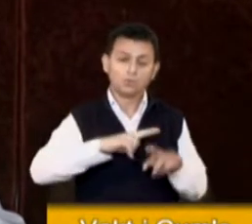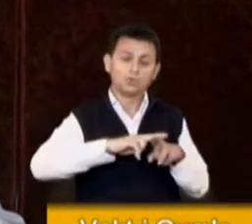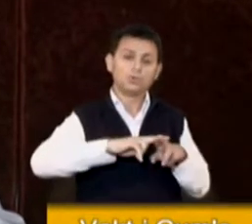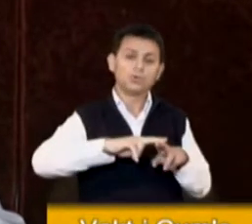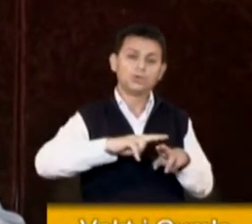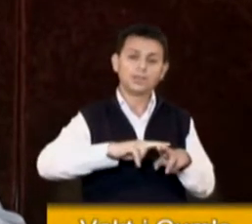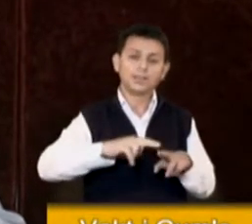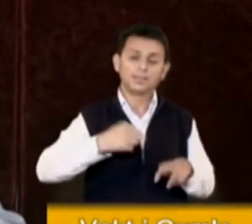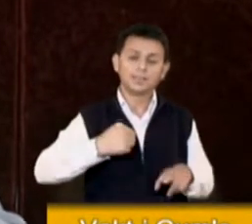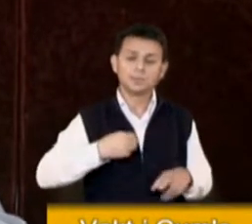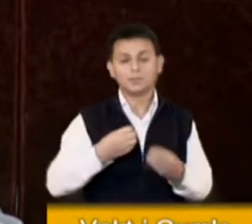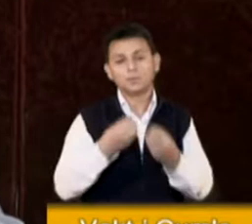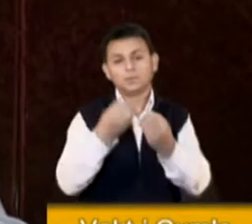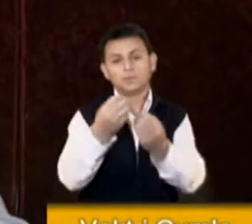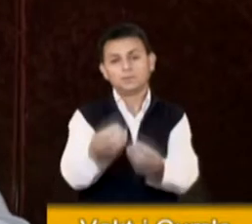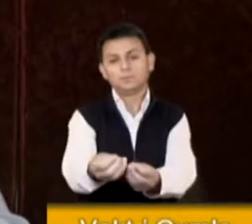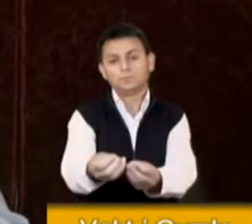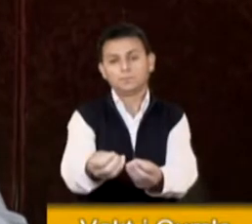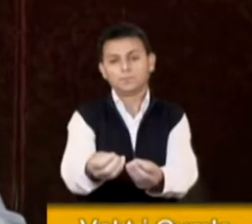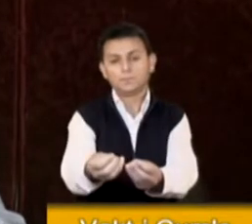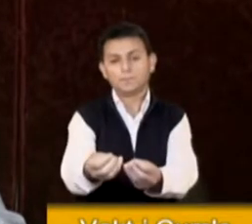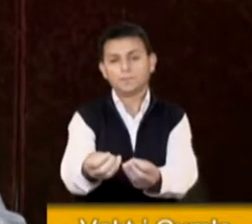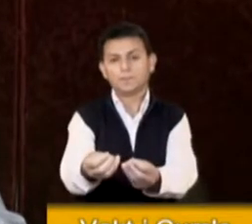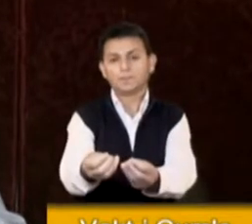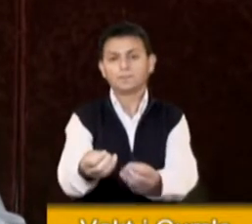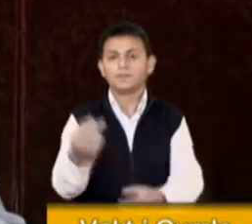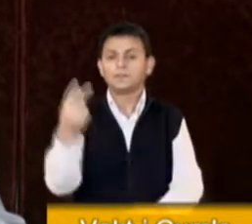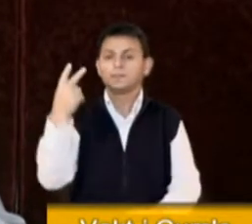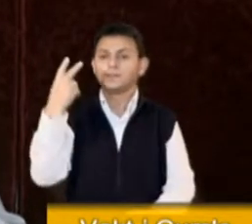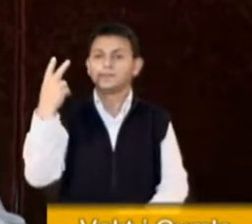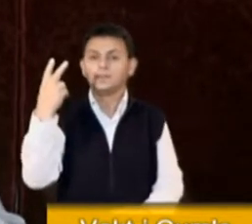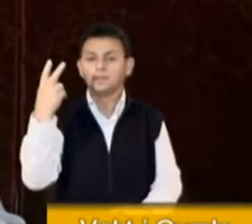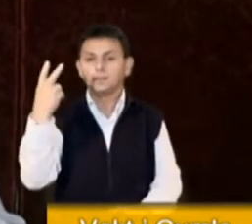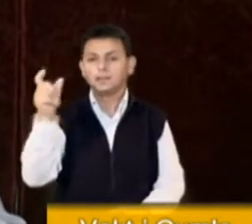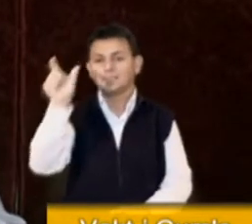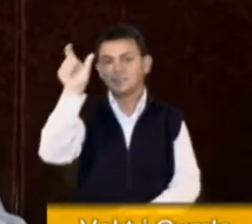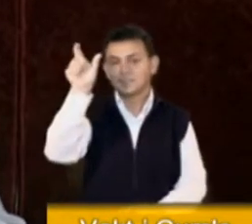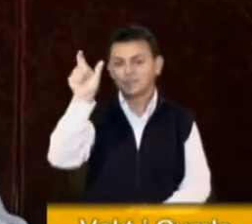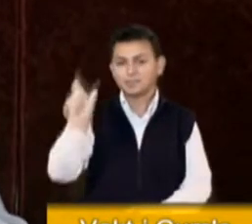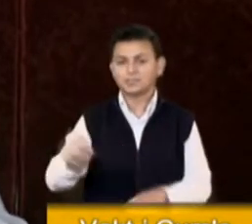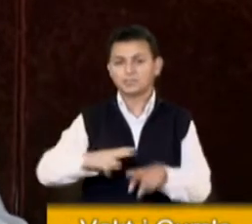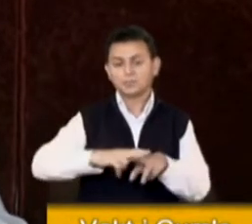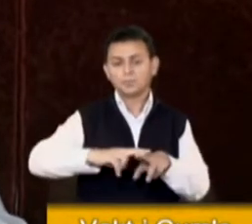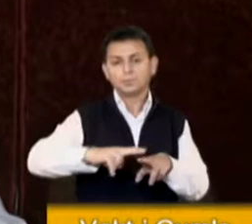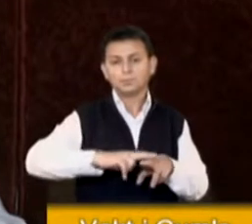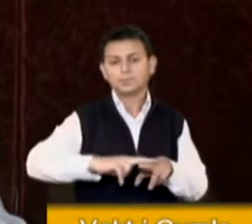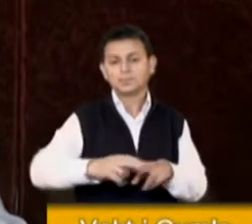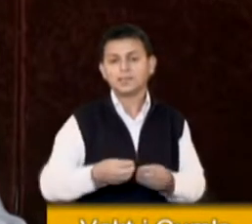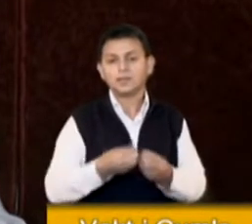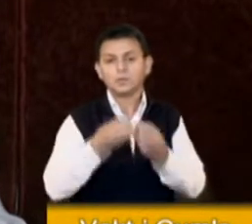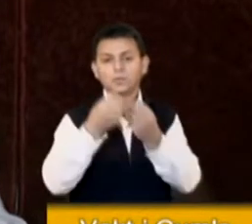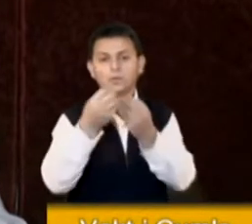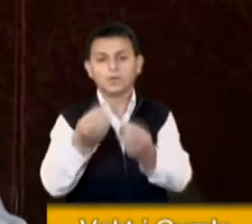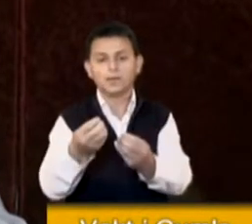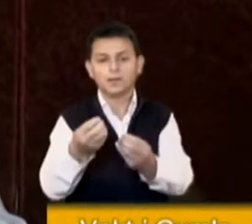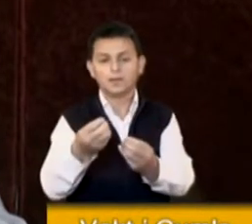مَثَلًا رَجُلَيْنِ İki kimseyi misal olarak getir Habibim. Misal ver